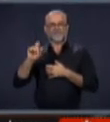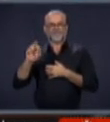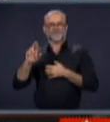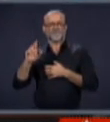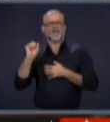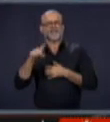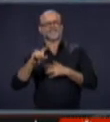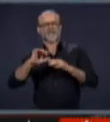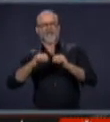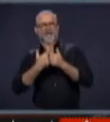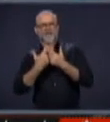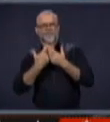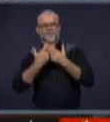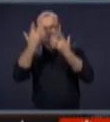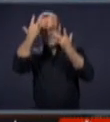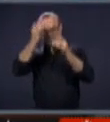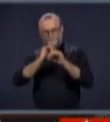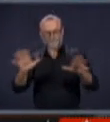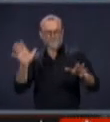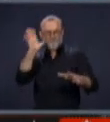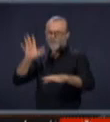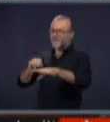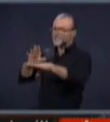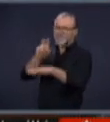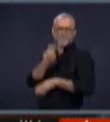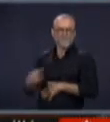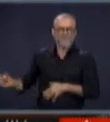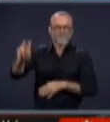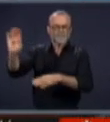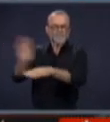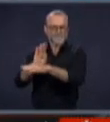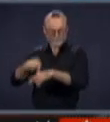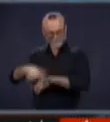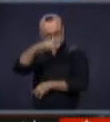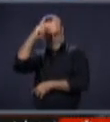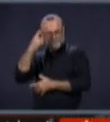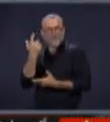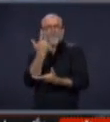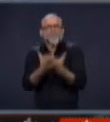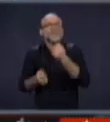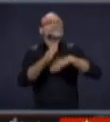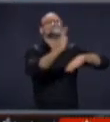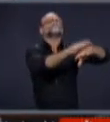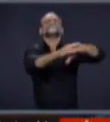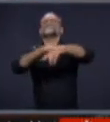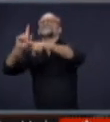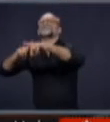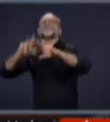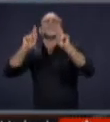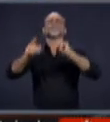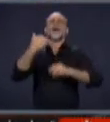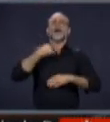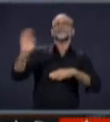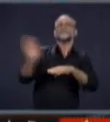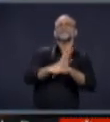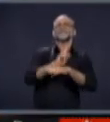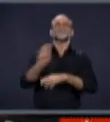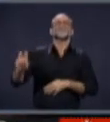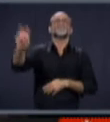Pouvez-vous nous dire comment la pandémie va affecter l'industrie touristique cet été? Quel message avez-vous pour